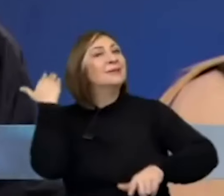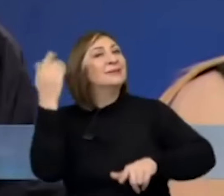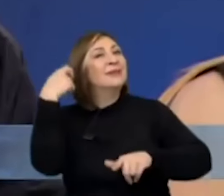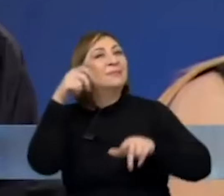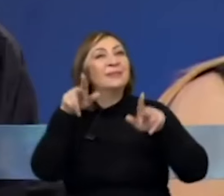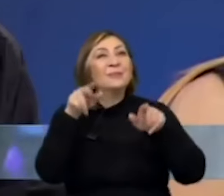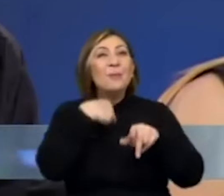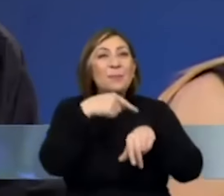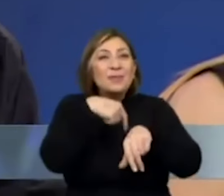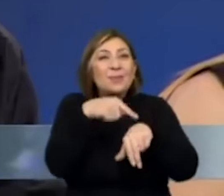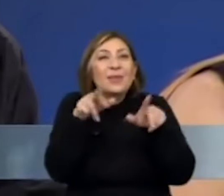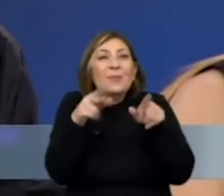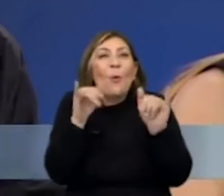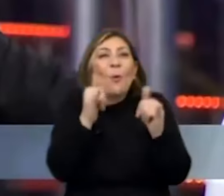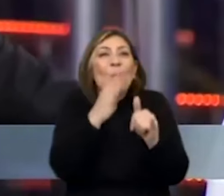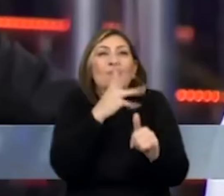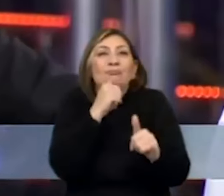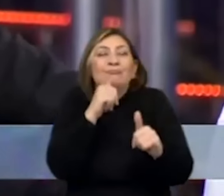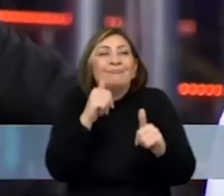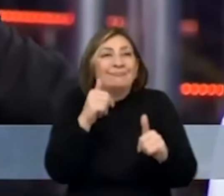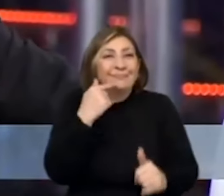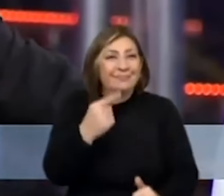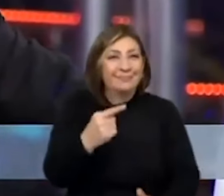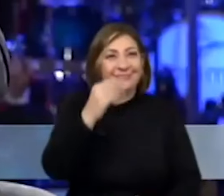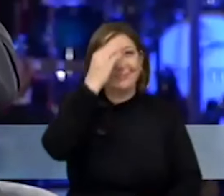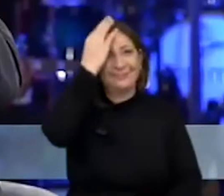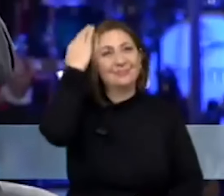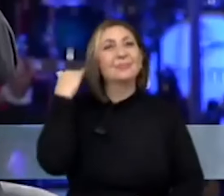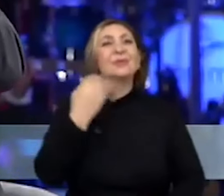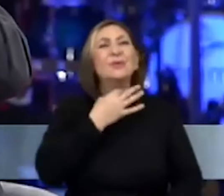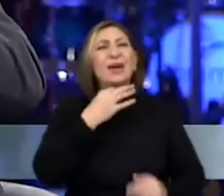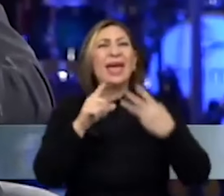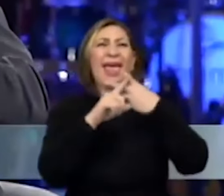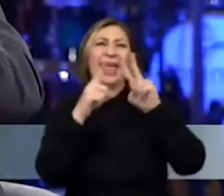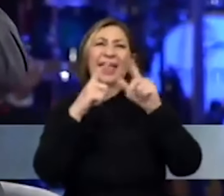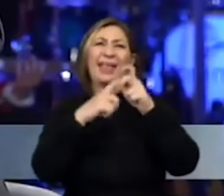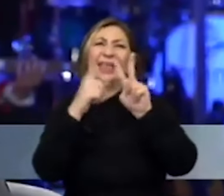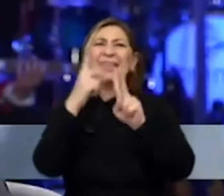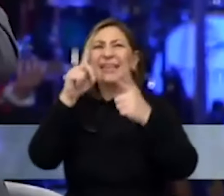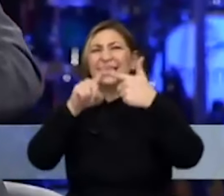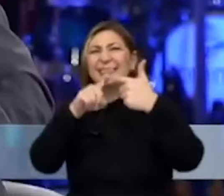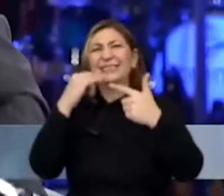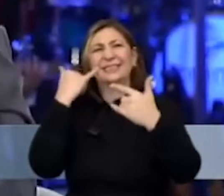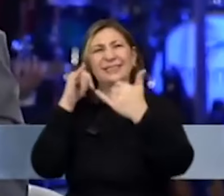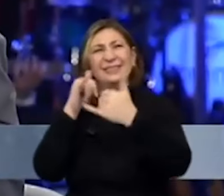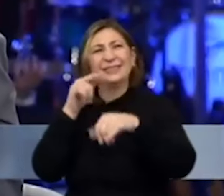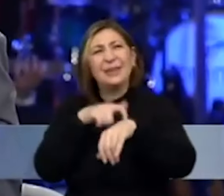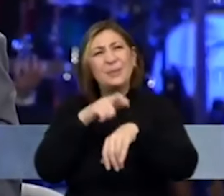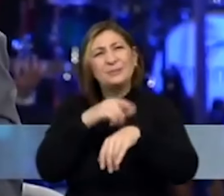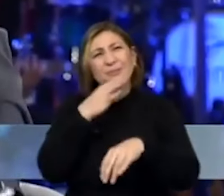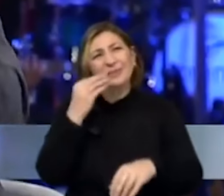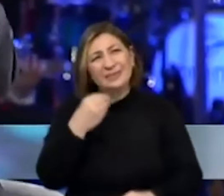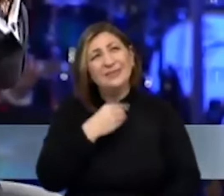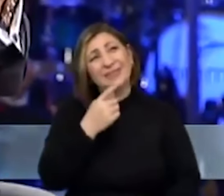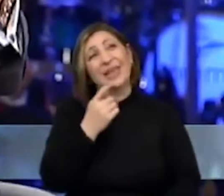Yani sizin, benim döneminin aktörleri diyor. Ne olur Engin'i bir bağlayabilirler mi? Bir ikinci telefon eğer hibritimiz